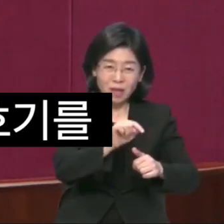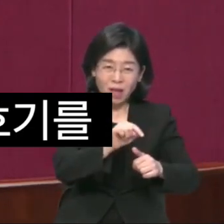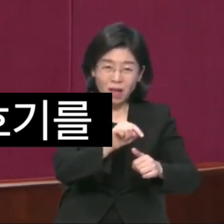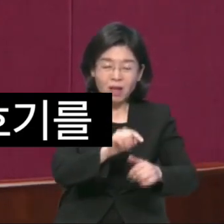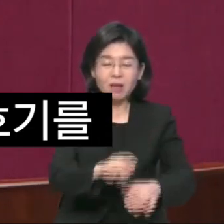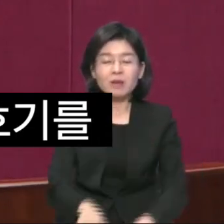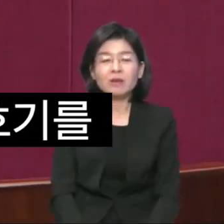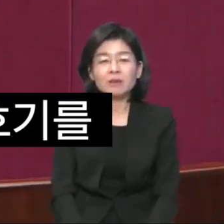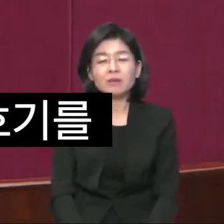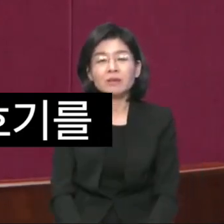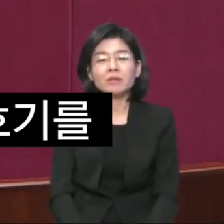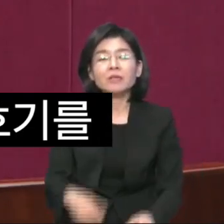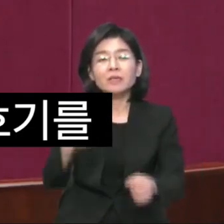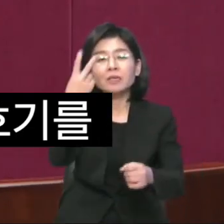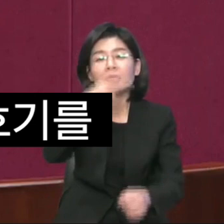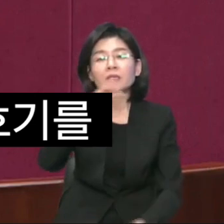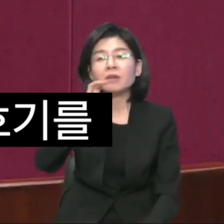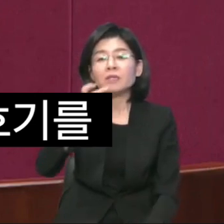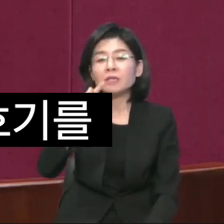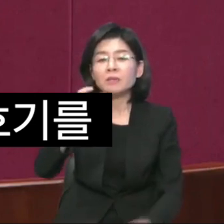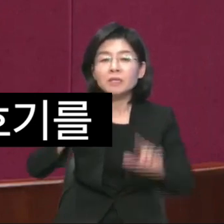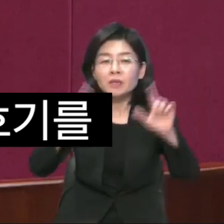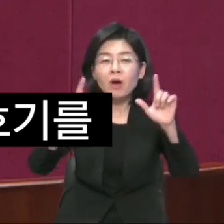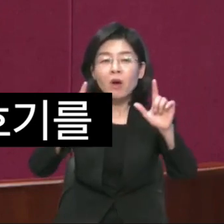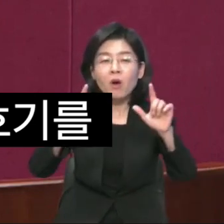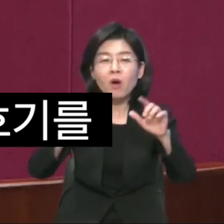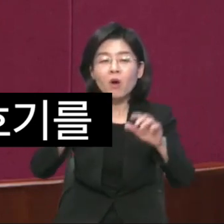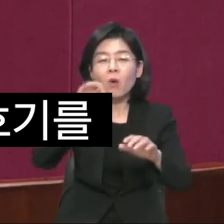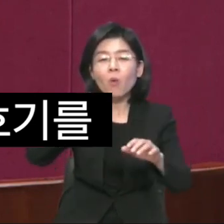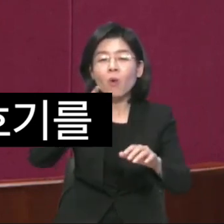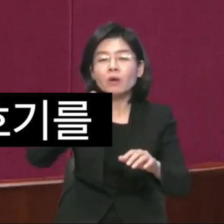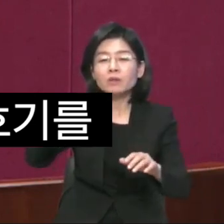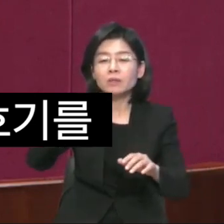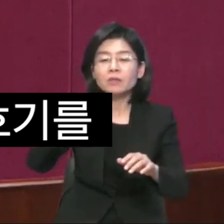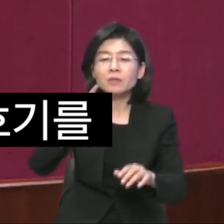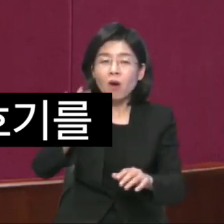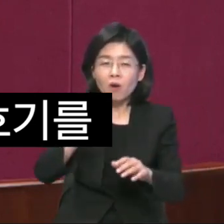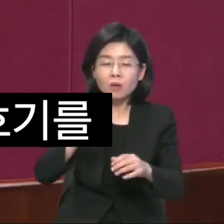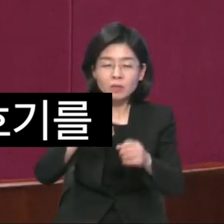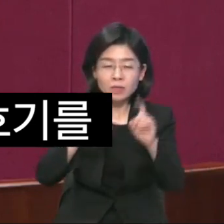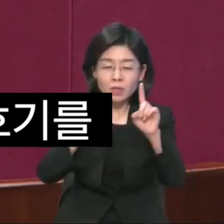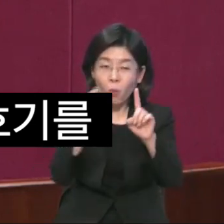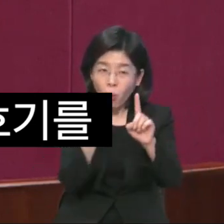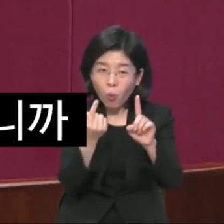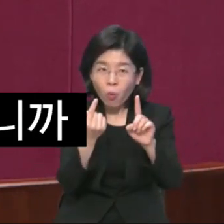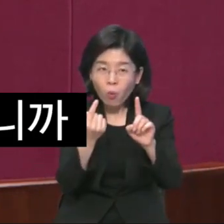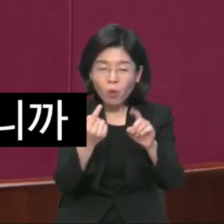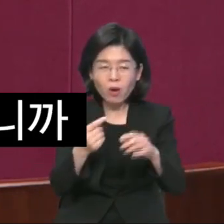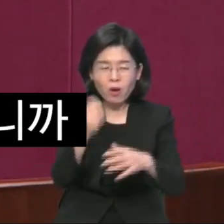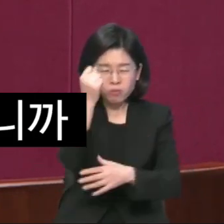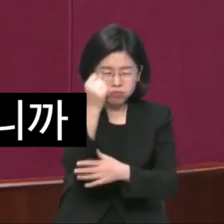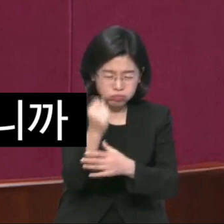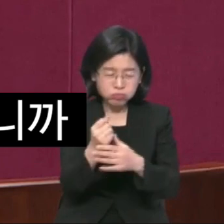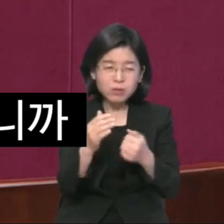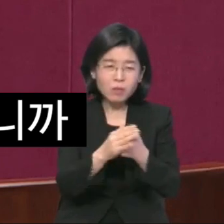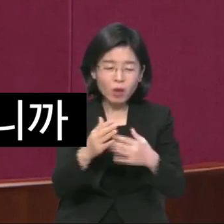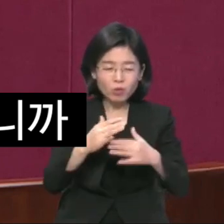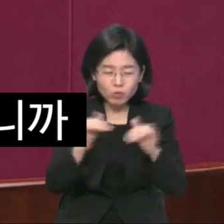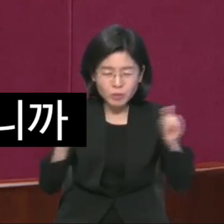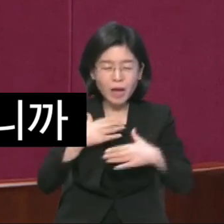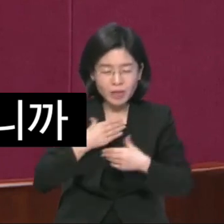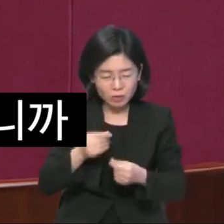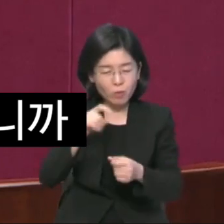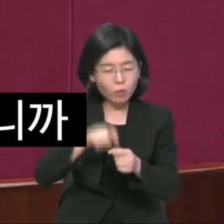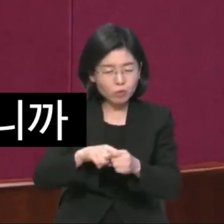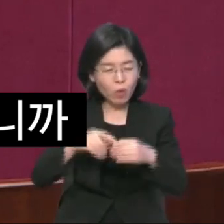지난 2012년에 설계 수명을 다한 원전 월성 1호기를 국민의 안전을 위해 폐쇄한